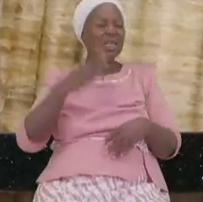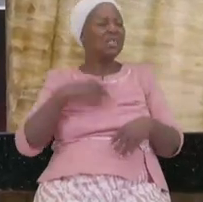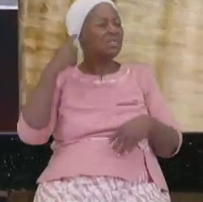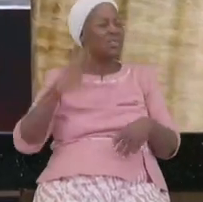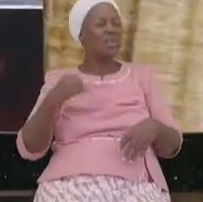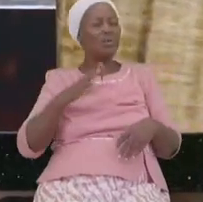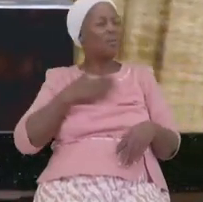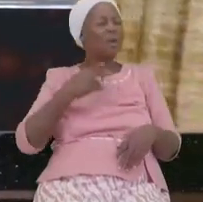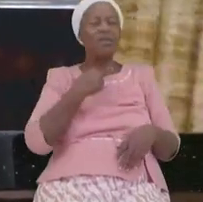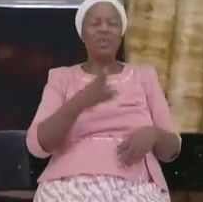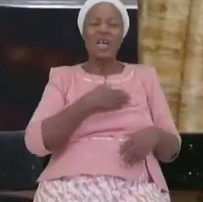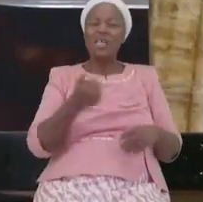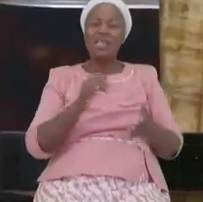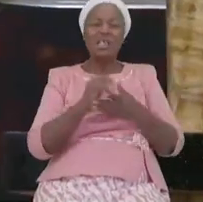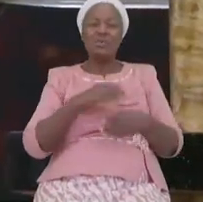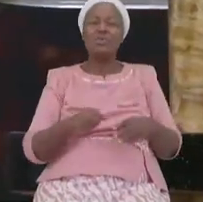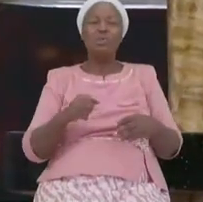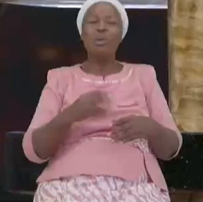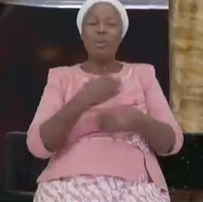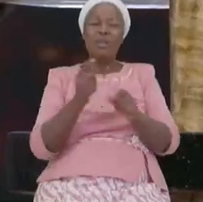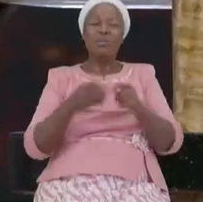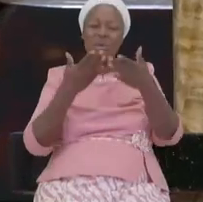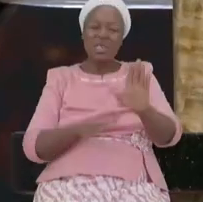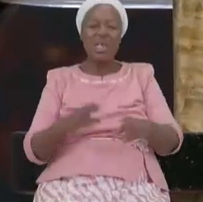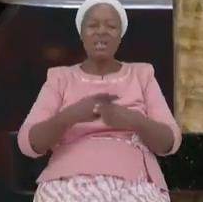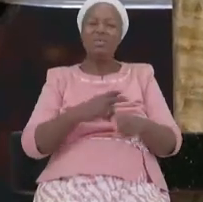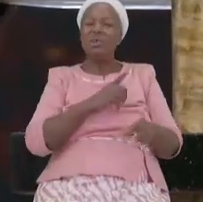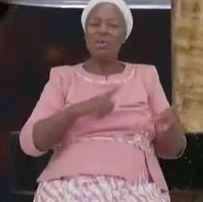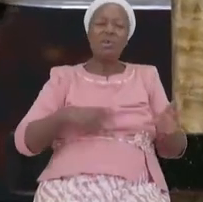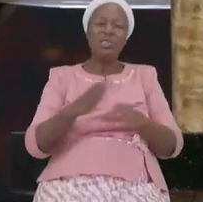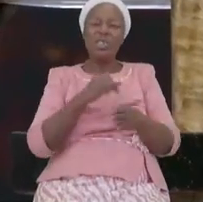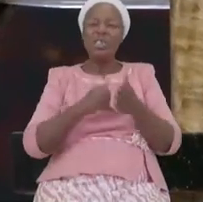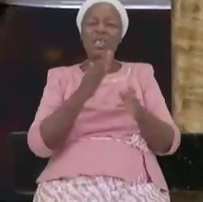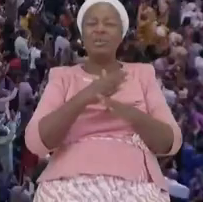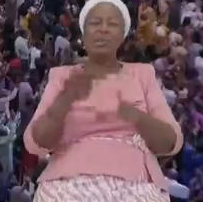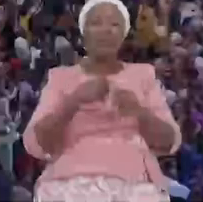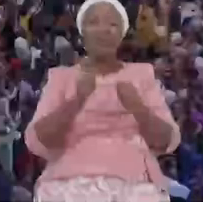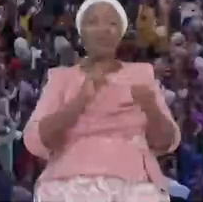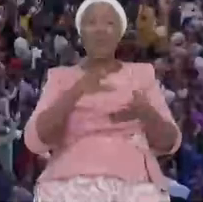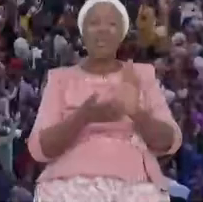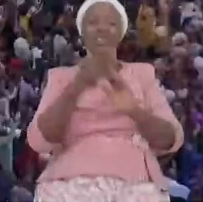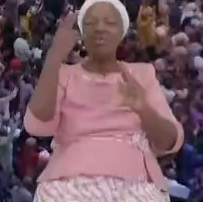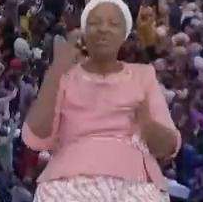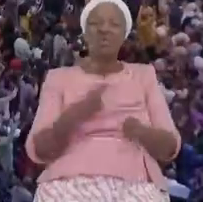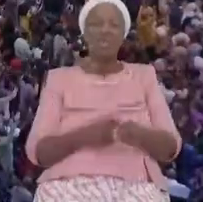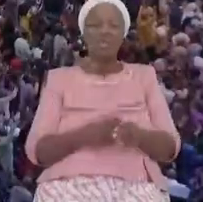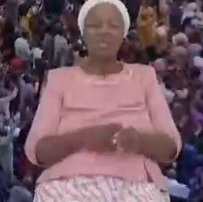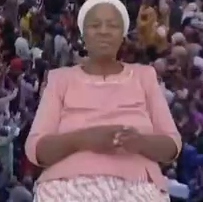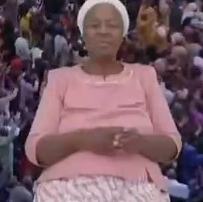tous ceux qui vont écouter leur vie, au-delà de leur vie, au nom de Jésus.